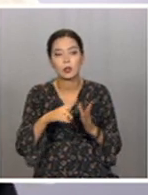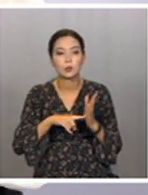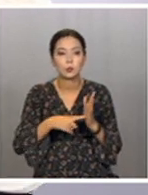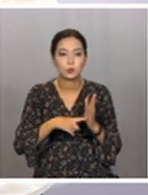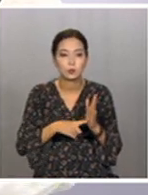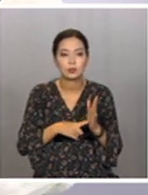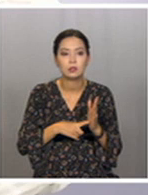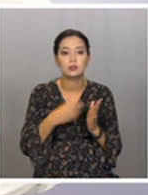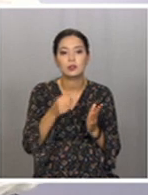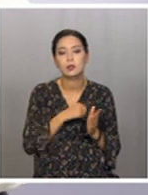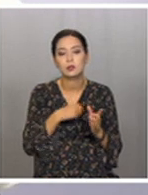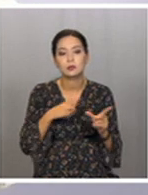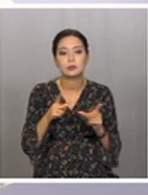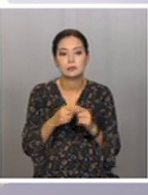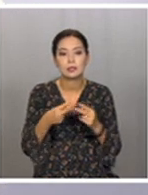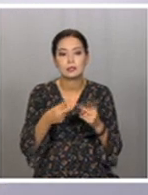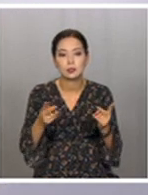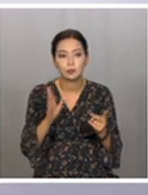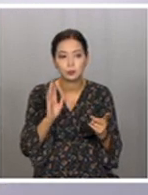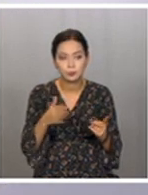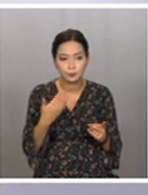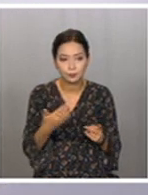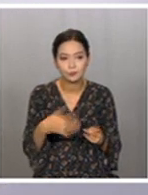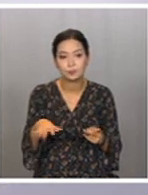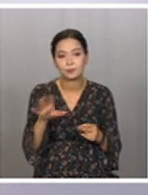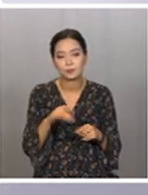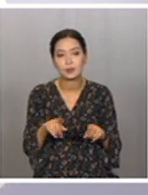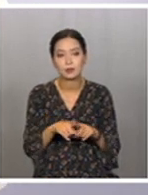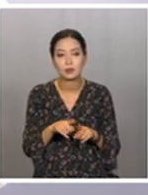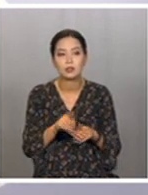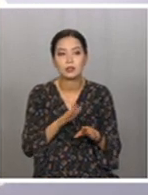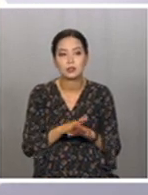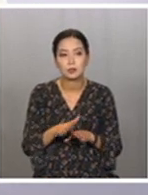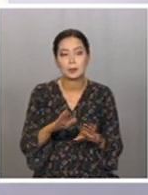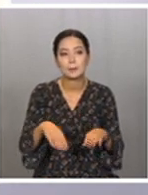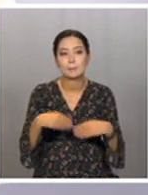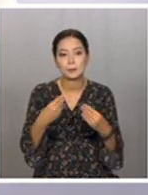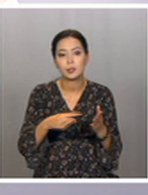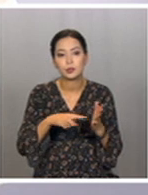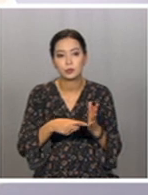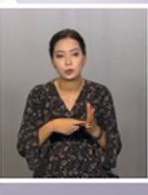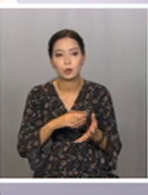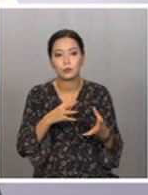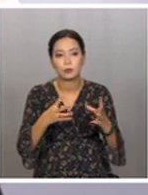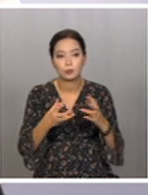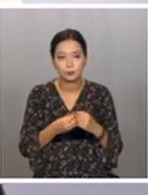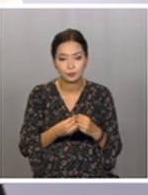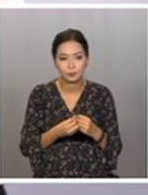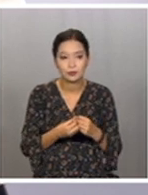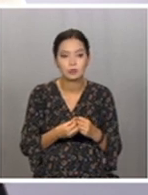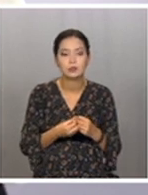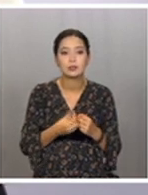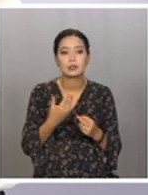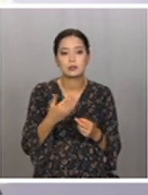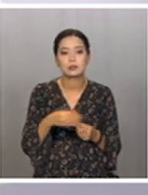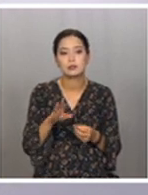0-ге тең болу керек. Яғни оны алдыменен шығару үшін балалар біз берілген нүктелер бойынша декарттық координаталық жүйеге